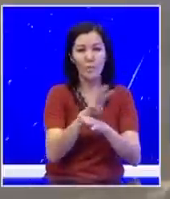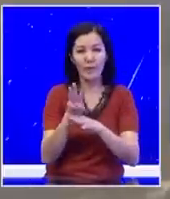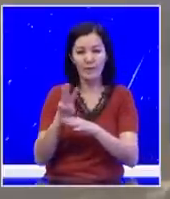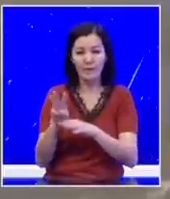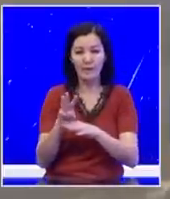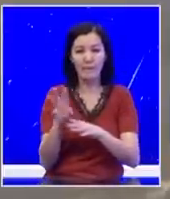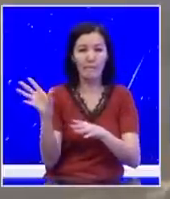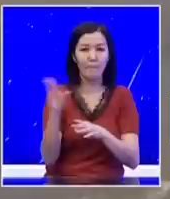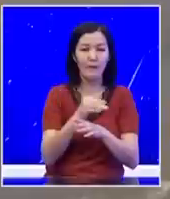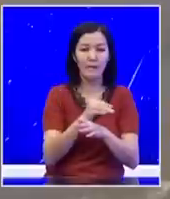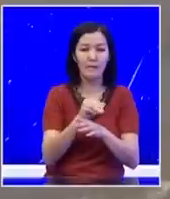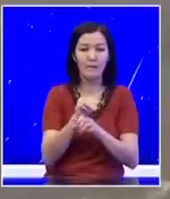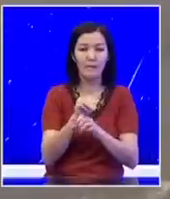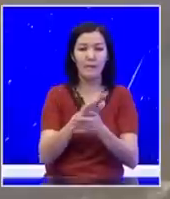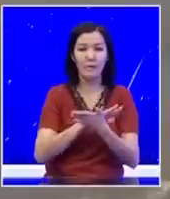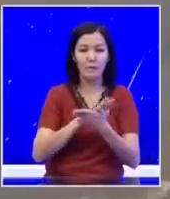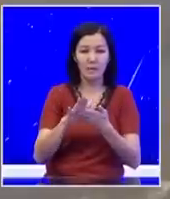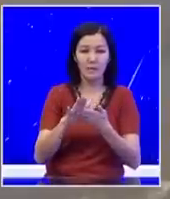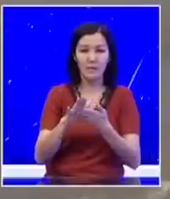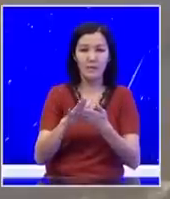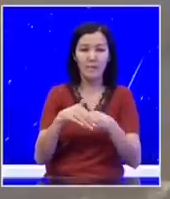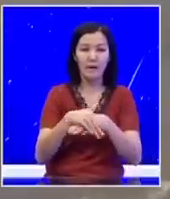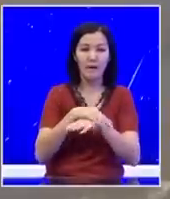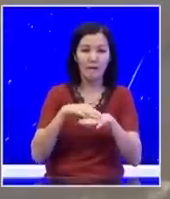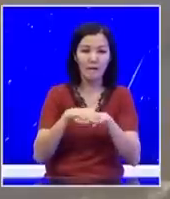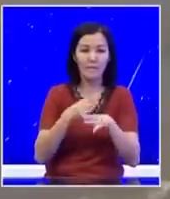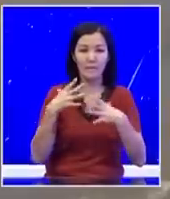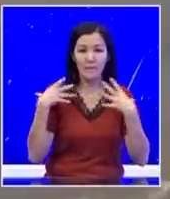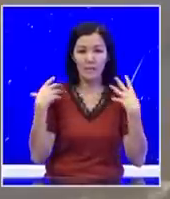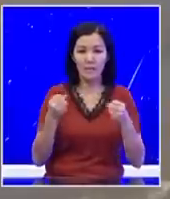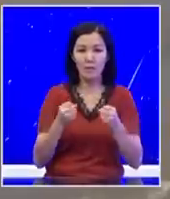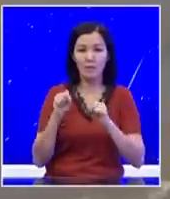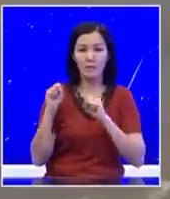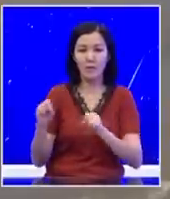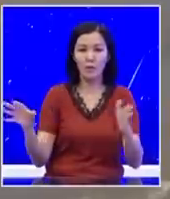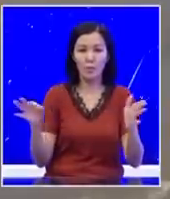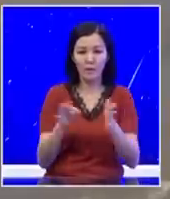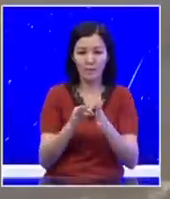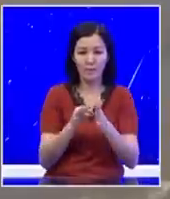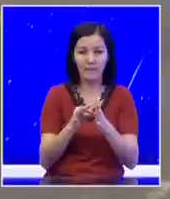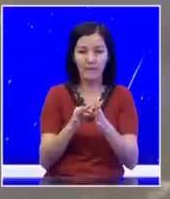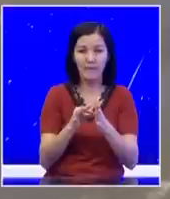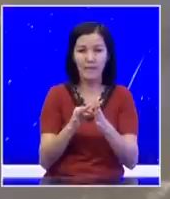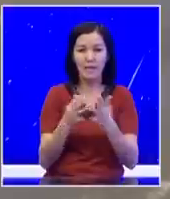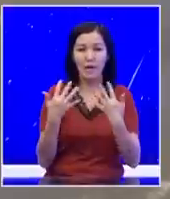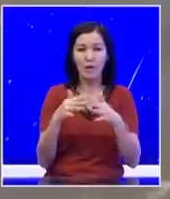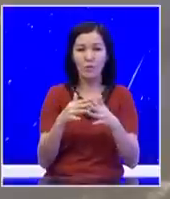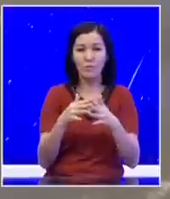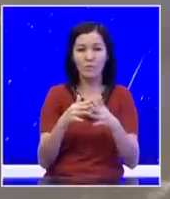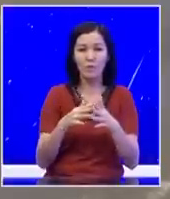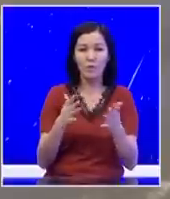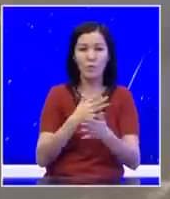тазалап, залалсыздандырып, халқымыздың денсаулығын сақтау мақсатында ауылымызда